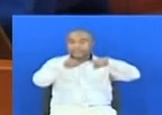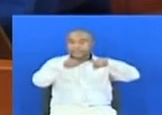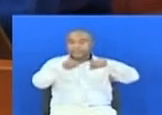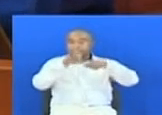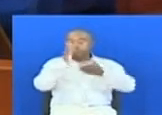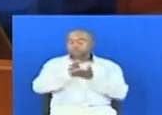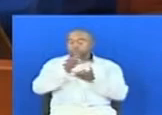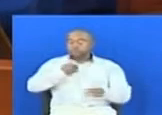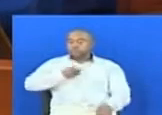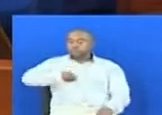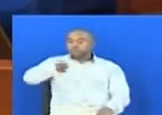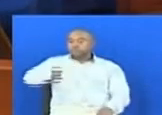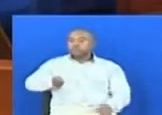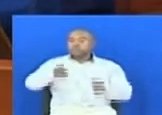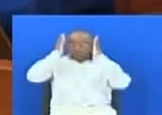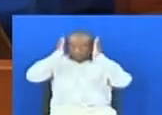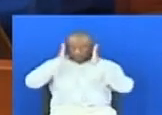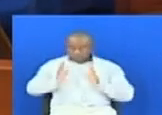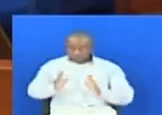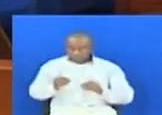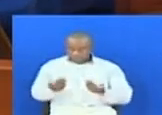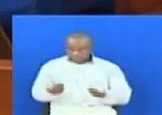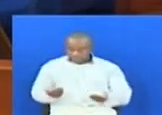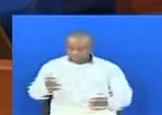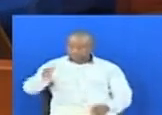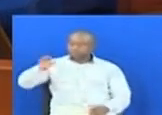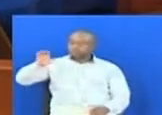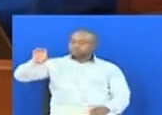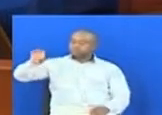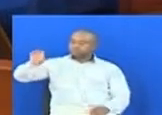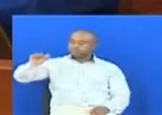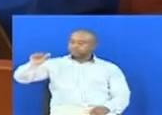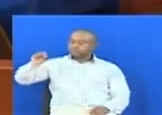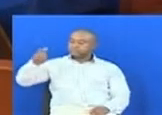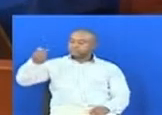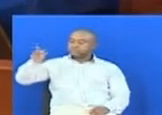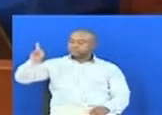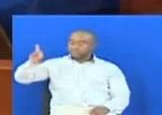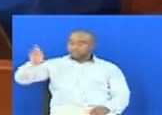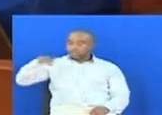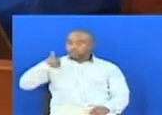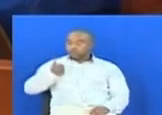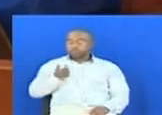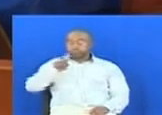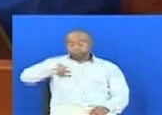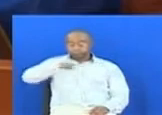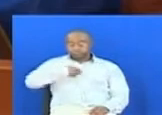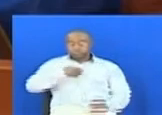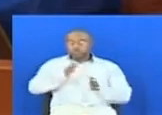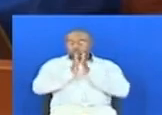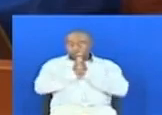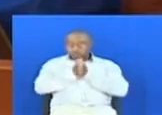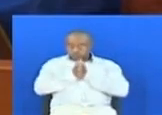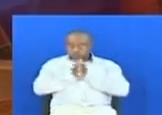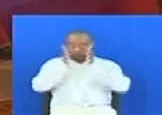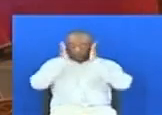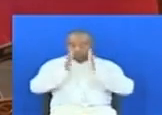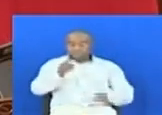Tunampongeza Esther ambaye ametuletea hii hoja ili tuweze kushukuru mheshimiwa Rais. Mheshimiwa